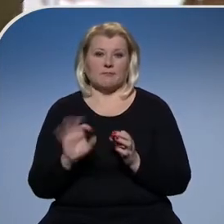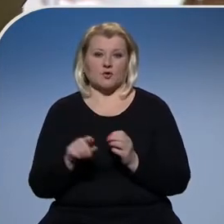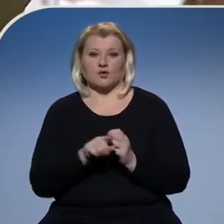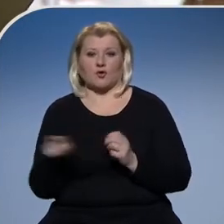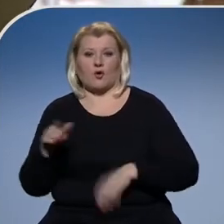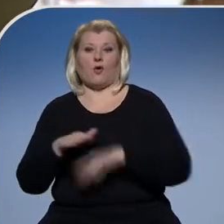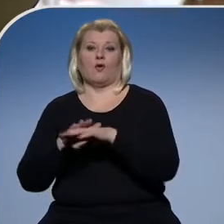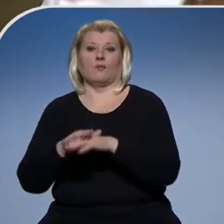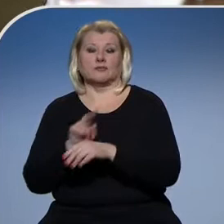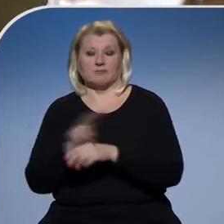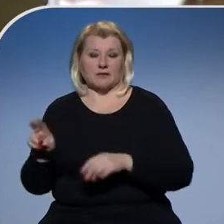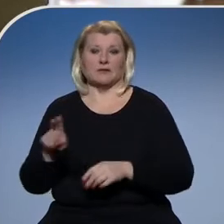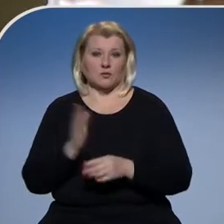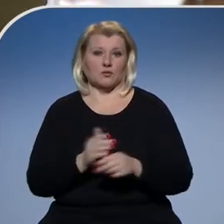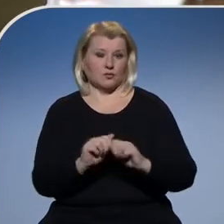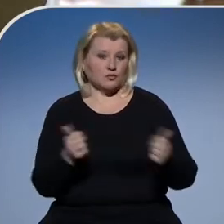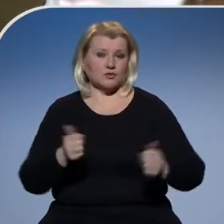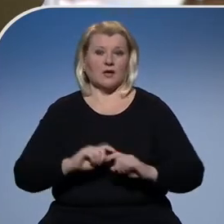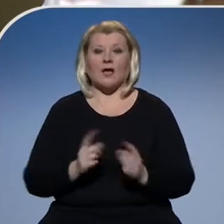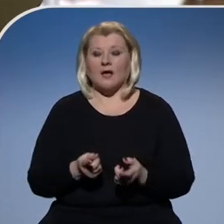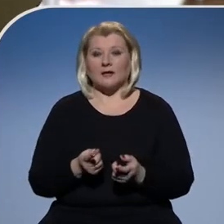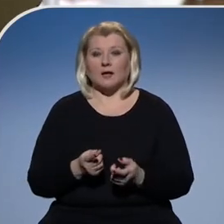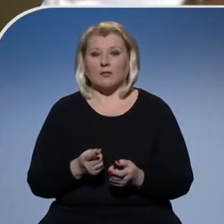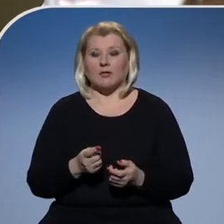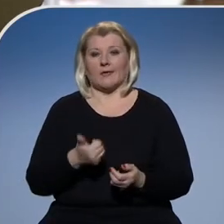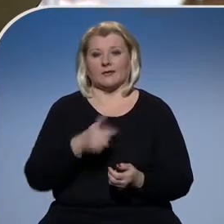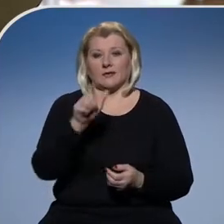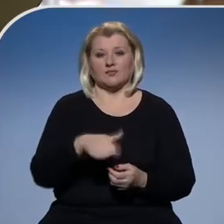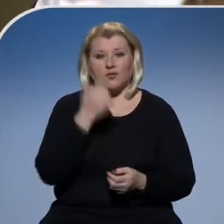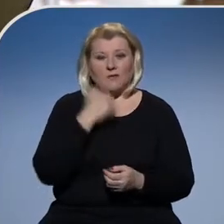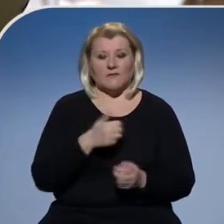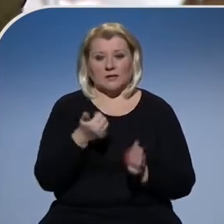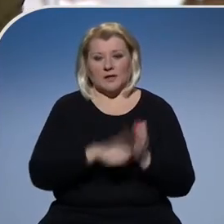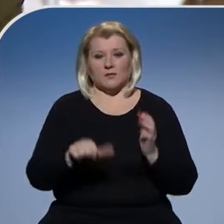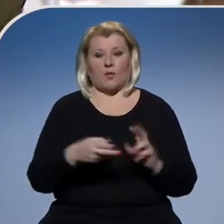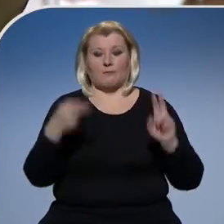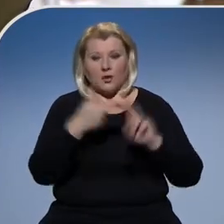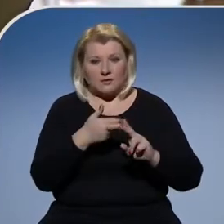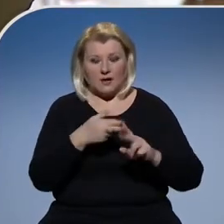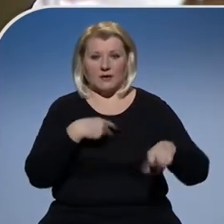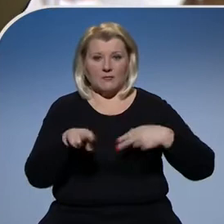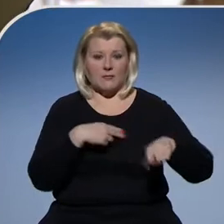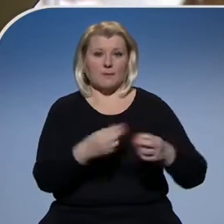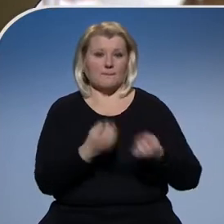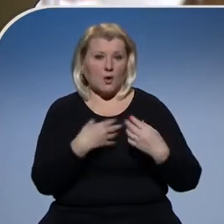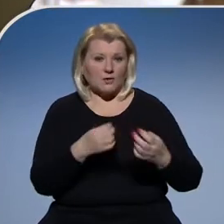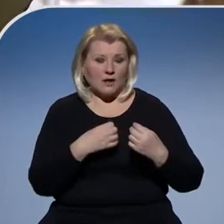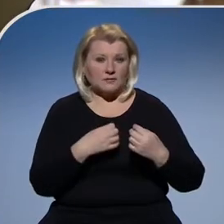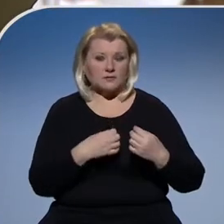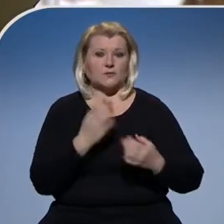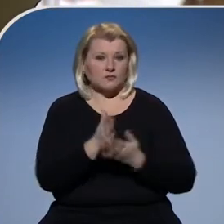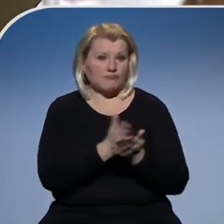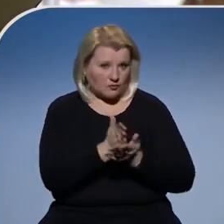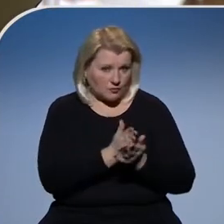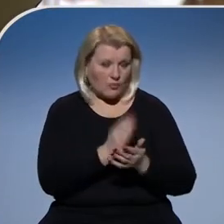konkrétní částku, je to obvykle, že to tak i platí, nebo je to takový náhodný člověk, kterého potkáte na začátku nějakého spoření, on vám něco poradí, vy se podle